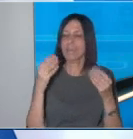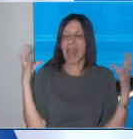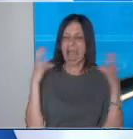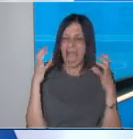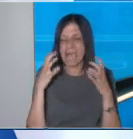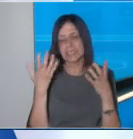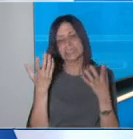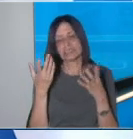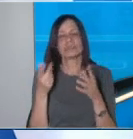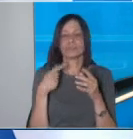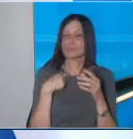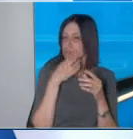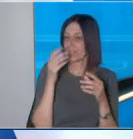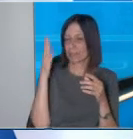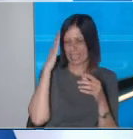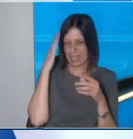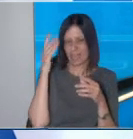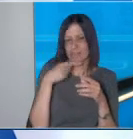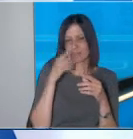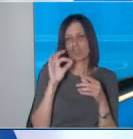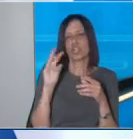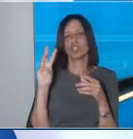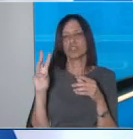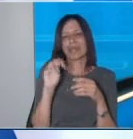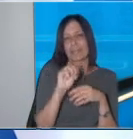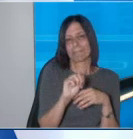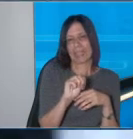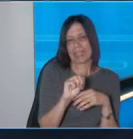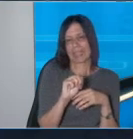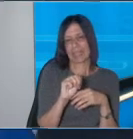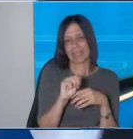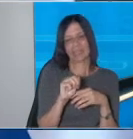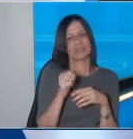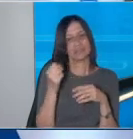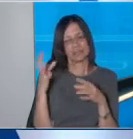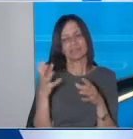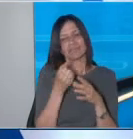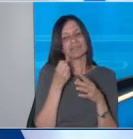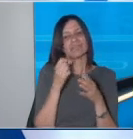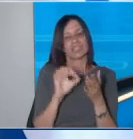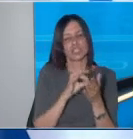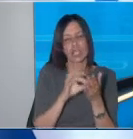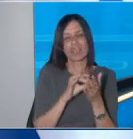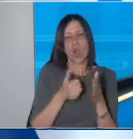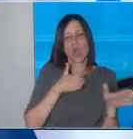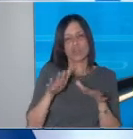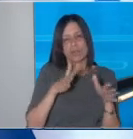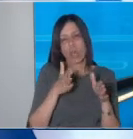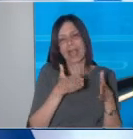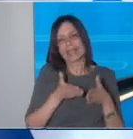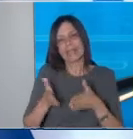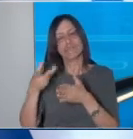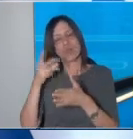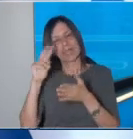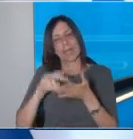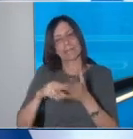שאמרת, את מכירה את הטענות ששמרית מאיר משכה את כל הספינה הזאת שנקראת לשכת ראש הממשלה, ביחד עם ראש הממשלה, לכיוון הרבה יותר